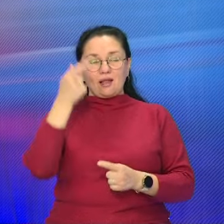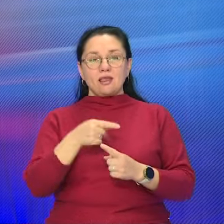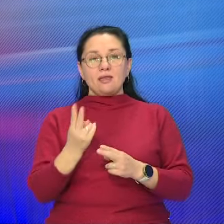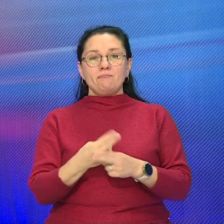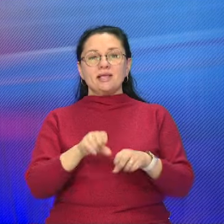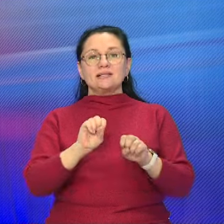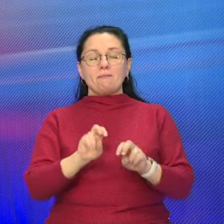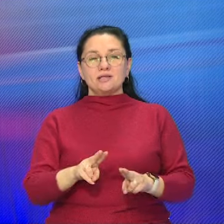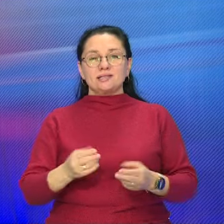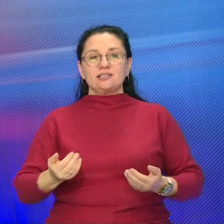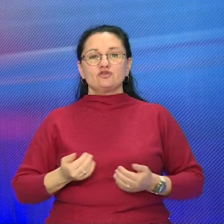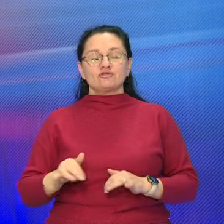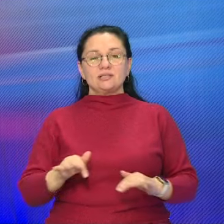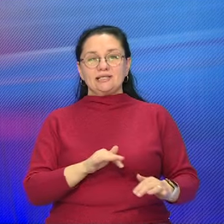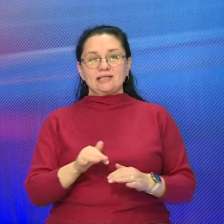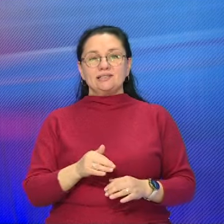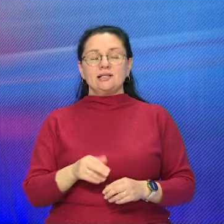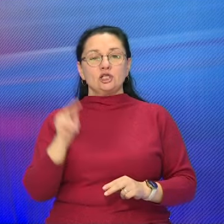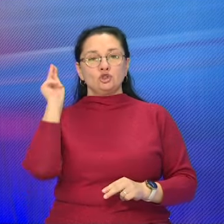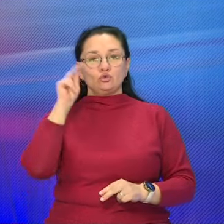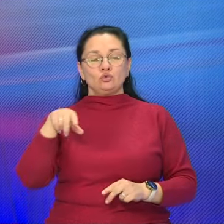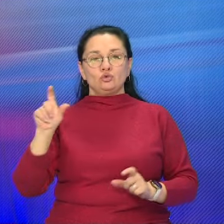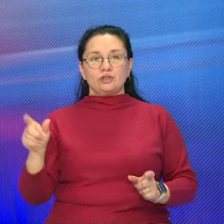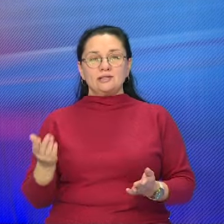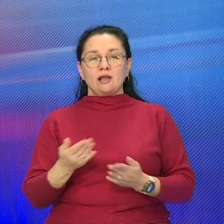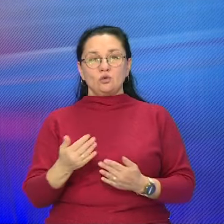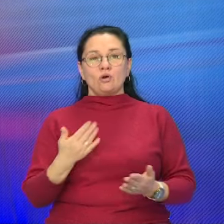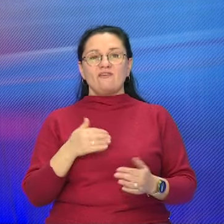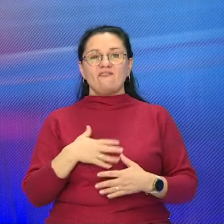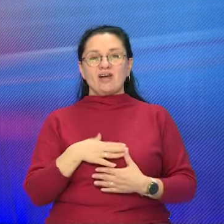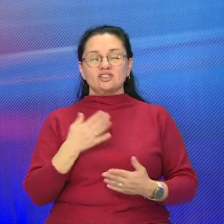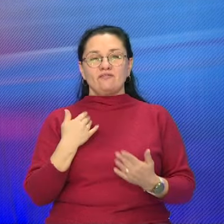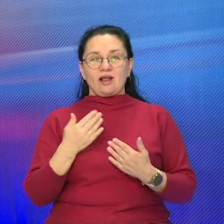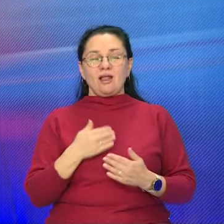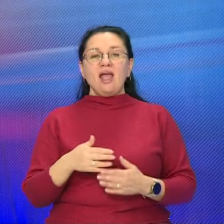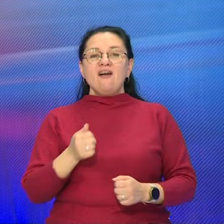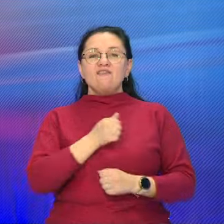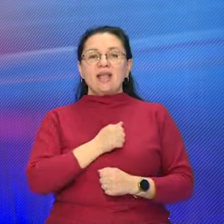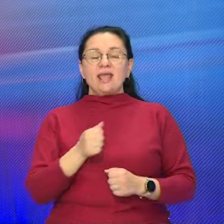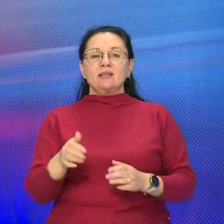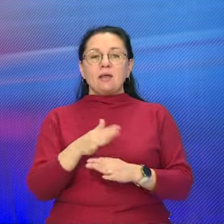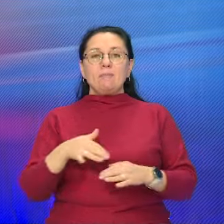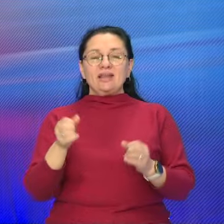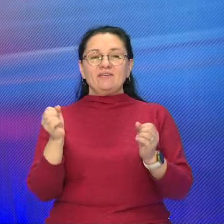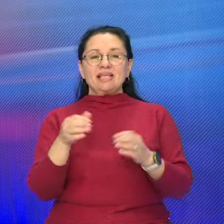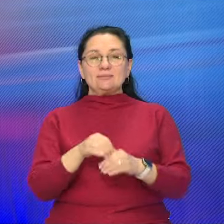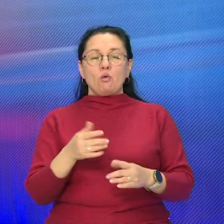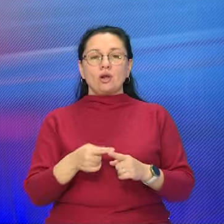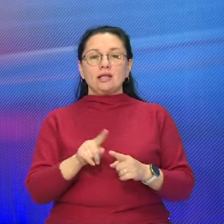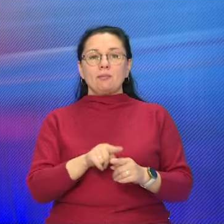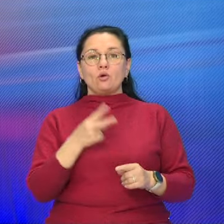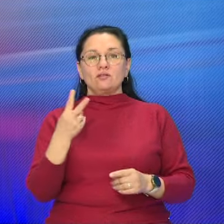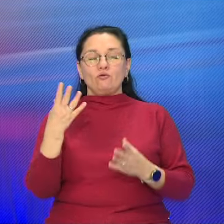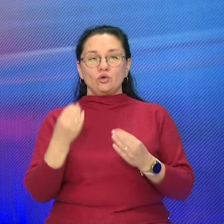безопасности жизнедеятельности учащихся, что особенно актуально в каникулярный период. Военно-полевые сборы проходят на протягу 2 дней. За этот